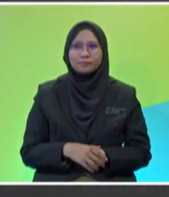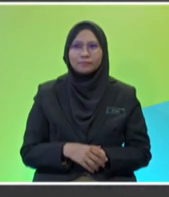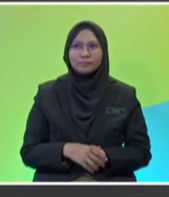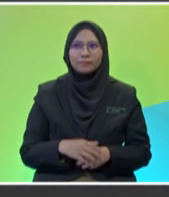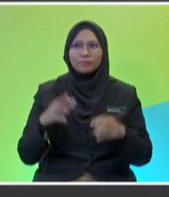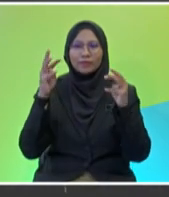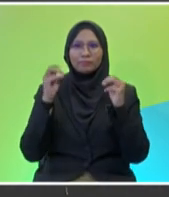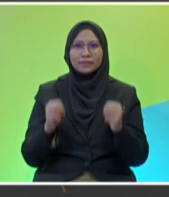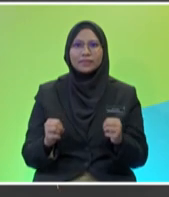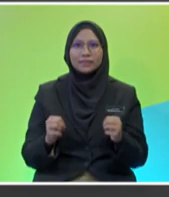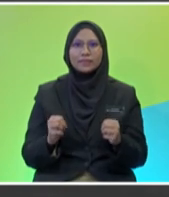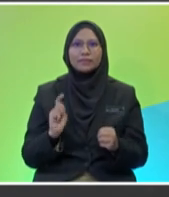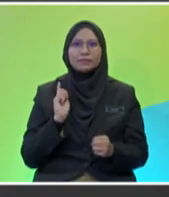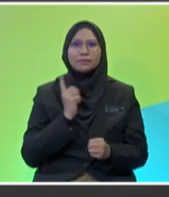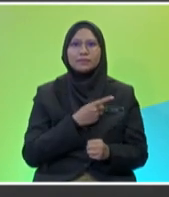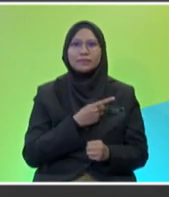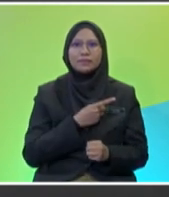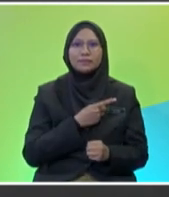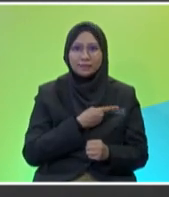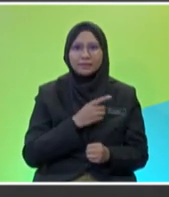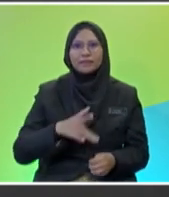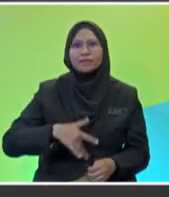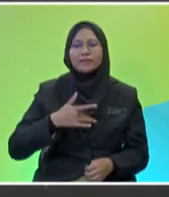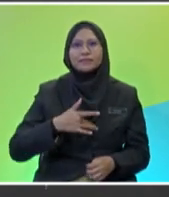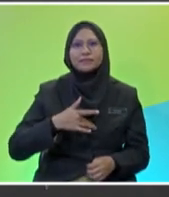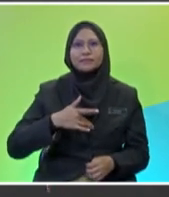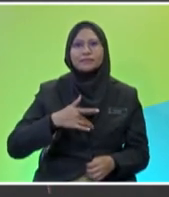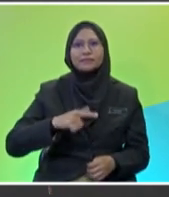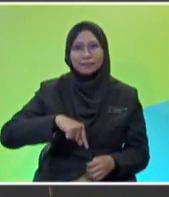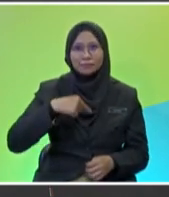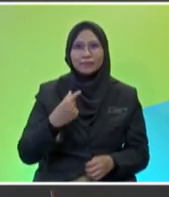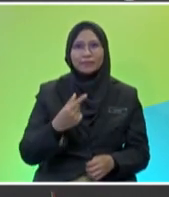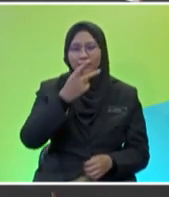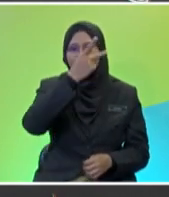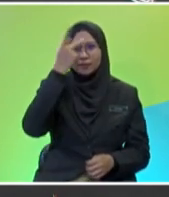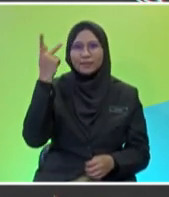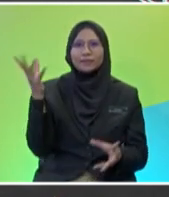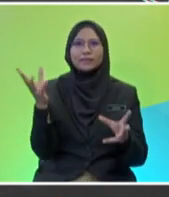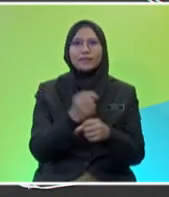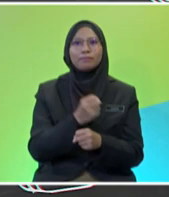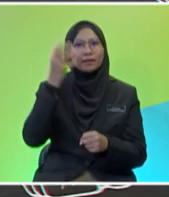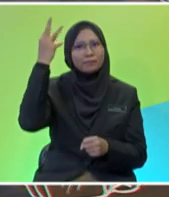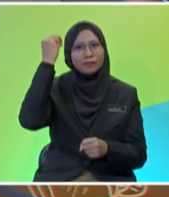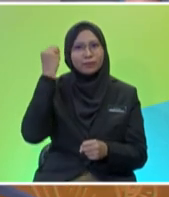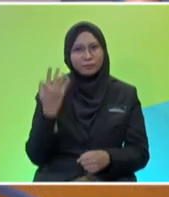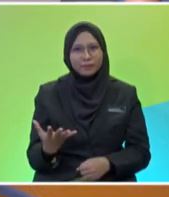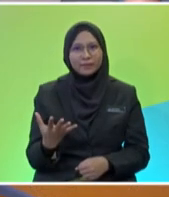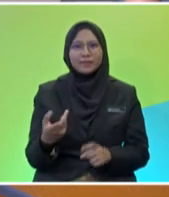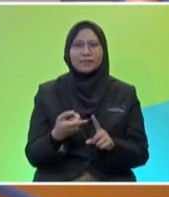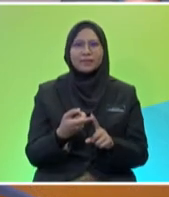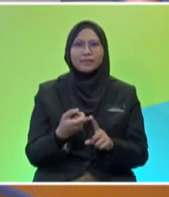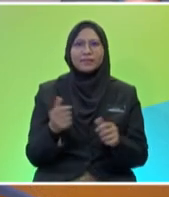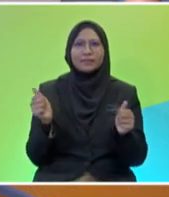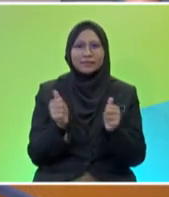masyarakat mesti ada rasa gembira dengan saluran maklumat yang disampaikan oleh agensi penghematan awam yang paling dekat